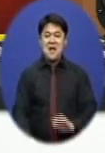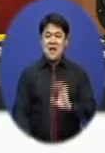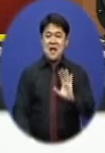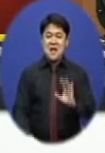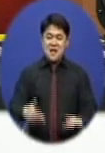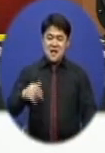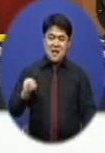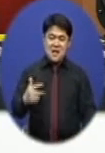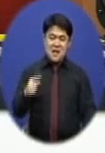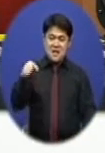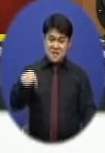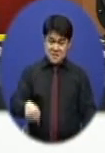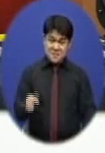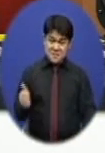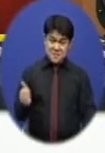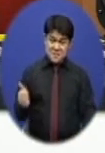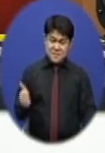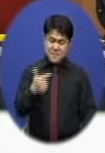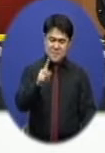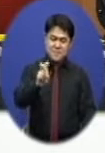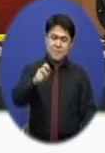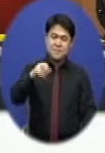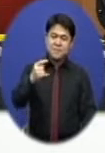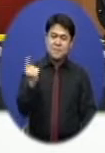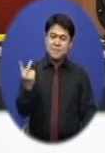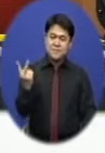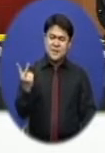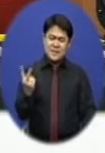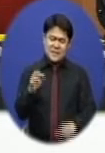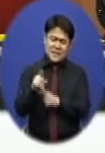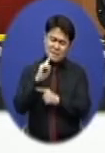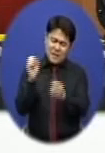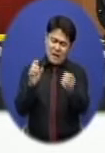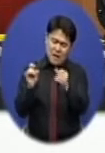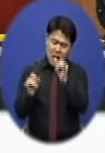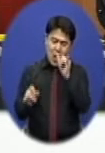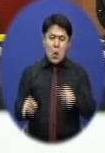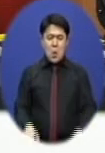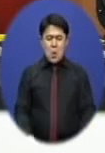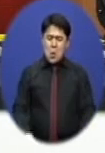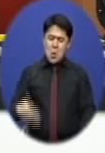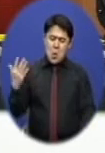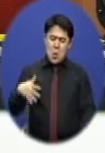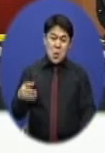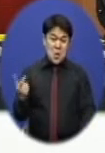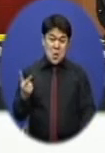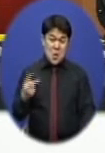우리 진우가요. 네. 그놈의 그 남진이 형하고 같이 사투리를 쓴 바람에 그냥 네. 엄청 그냥 쾌활하게